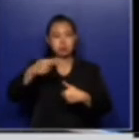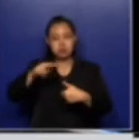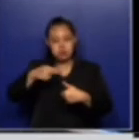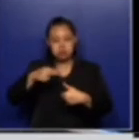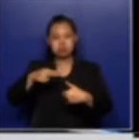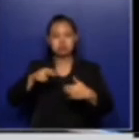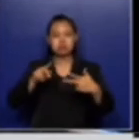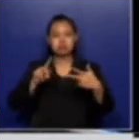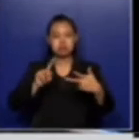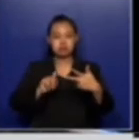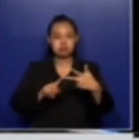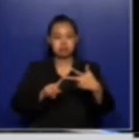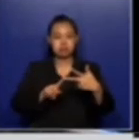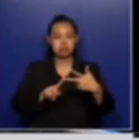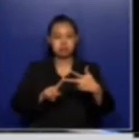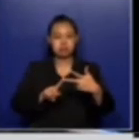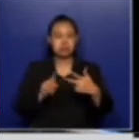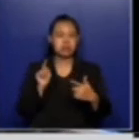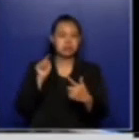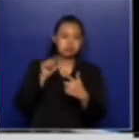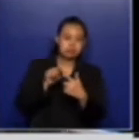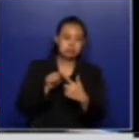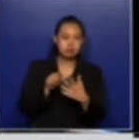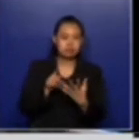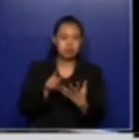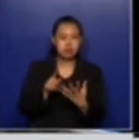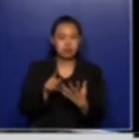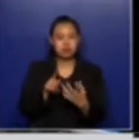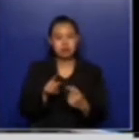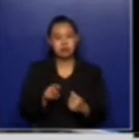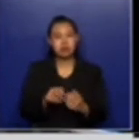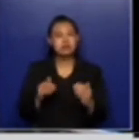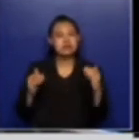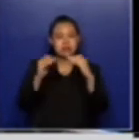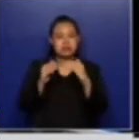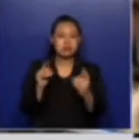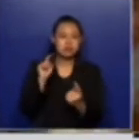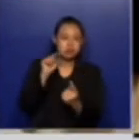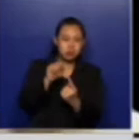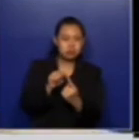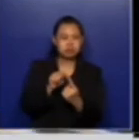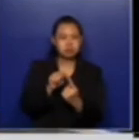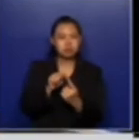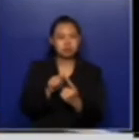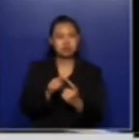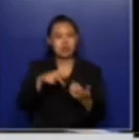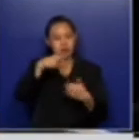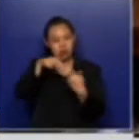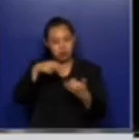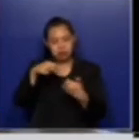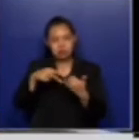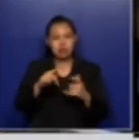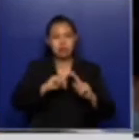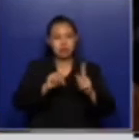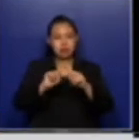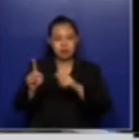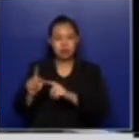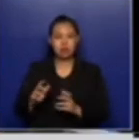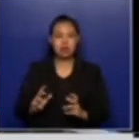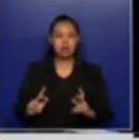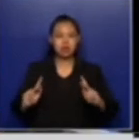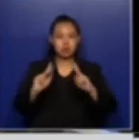ซึ่งสิทธิในการเข้าถึงการรักษาพยาบาลเนี่ยท่านประธานมันแตกต่างกันมากดิฉันอยากให้กระทรวงสาธารณสุข